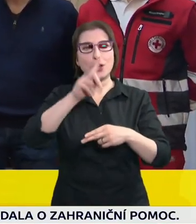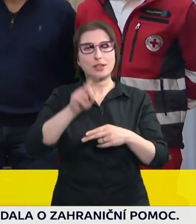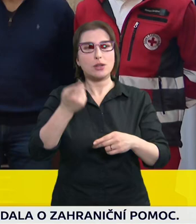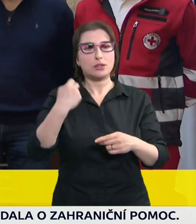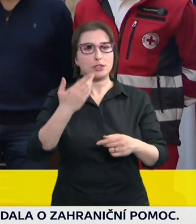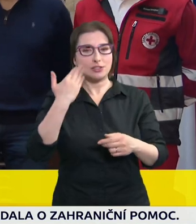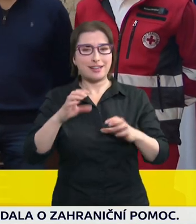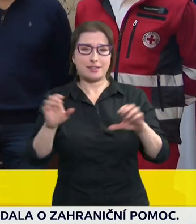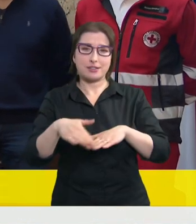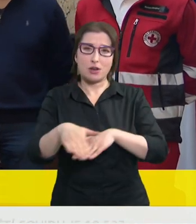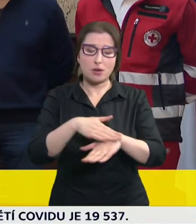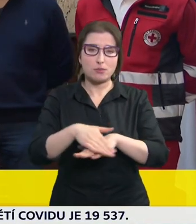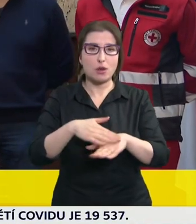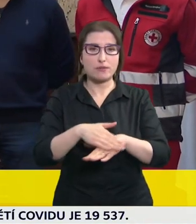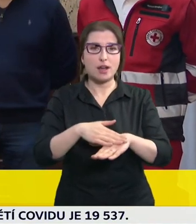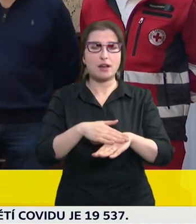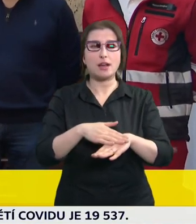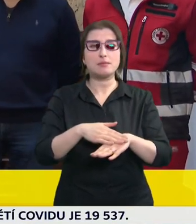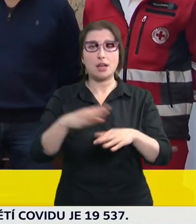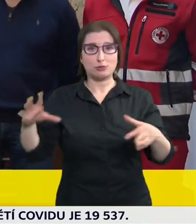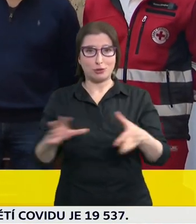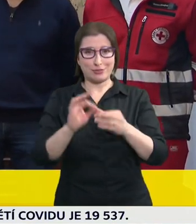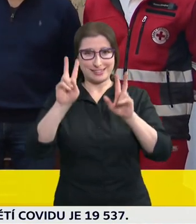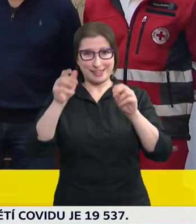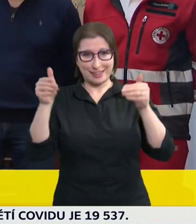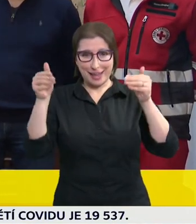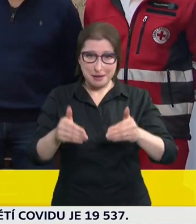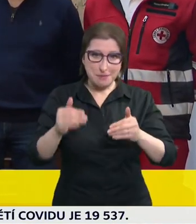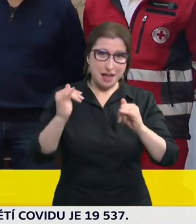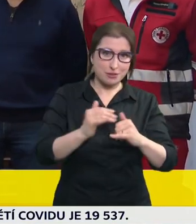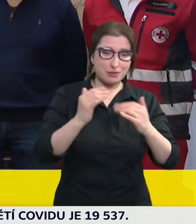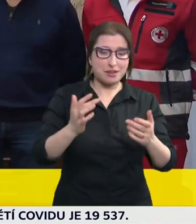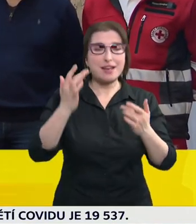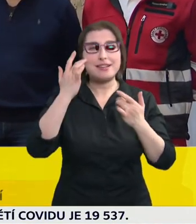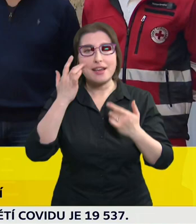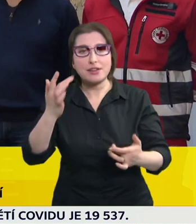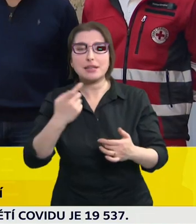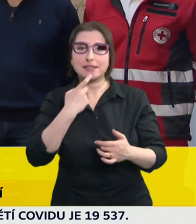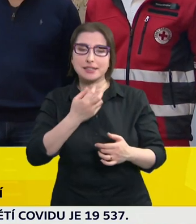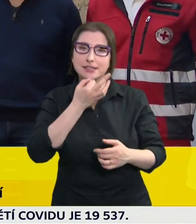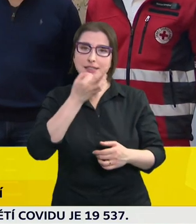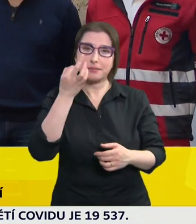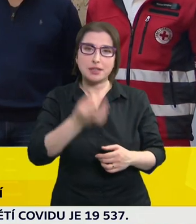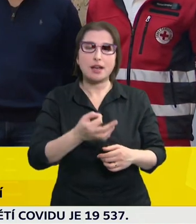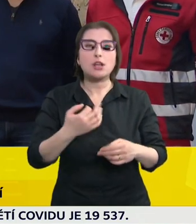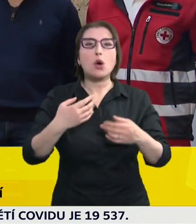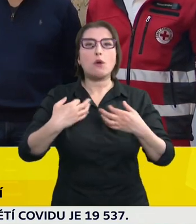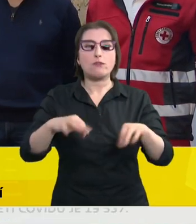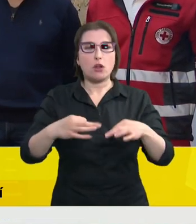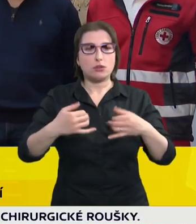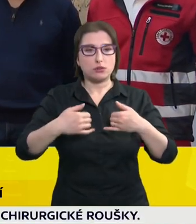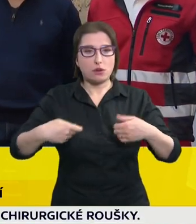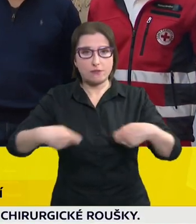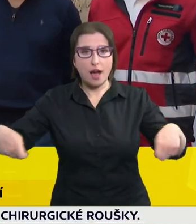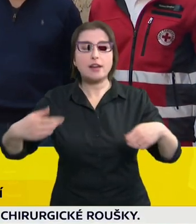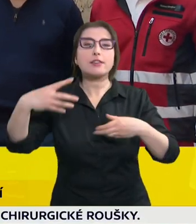Omlouvám se, jestli to také není agendou dnešní tiskové konference. Chci se zeptat ale přece jenom na rozvolňování. Rozvolňování v domově